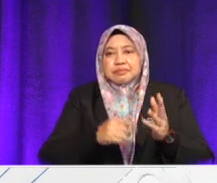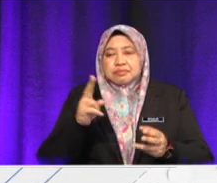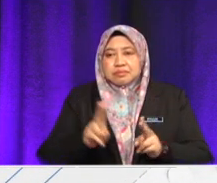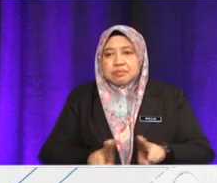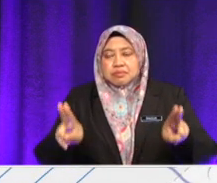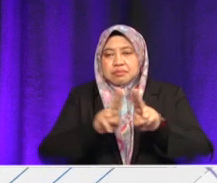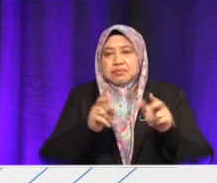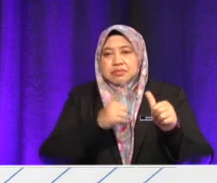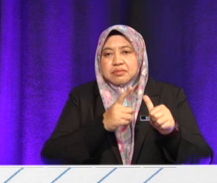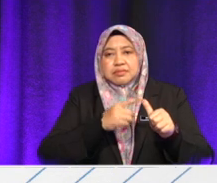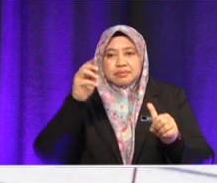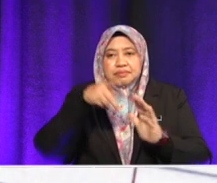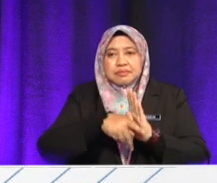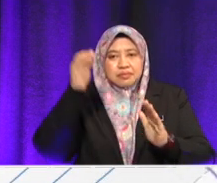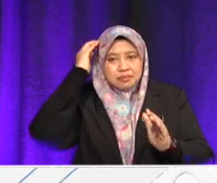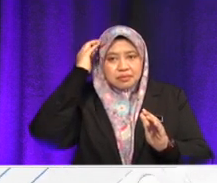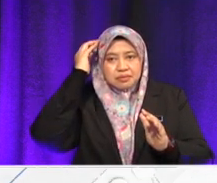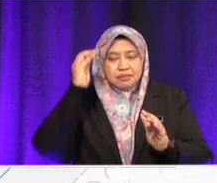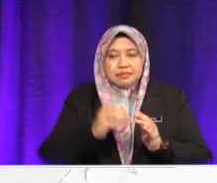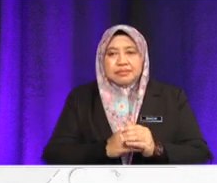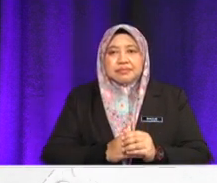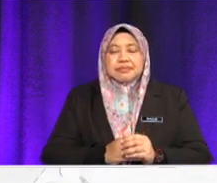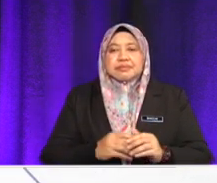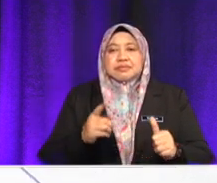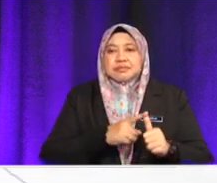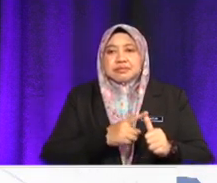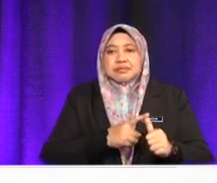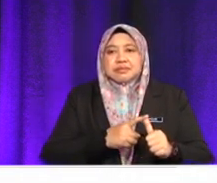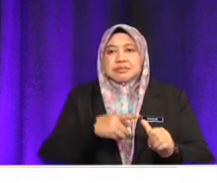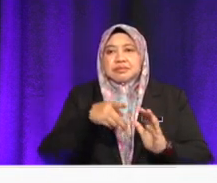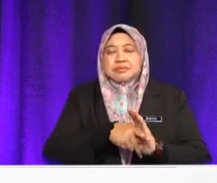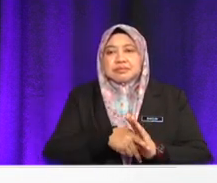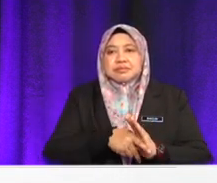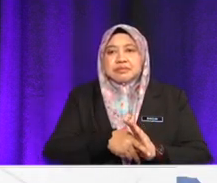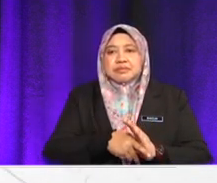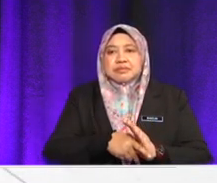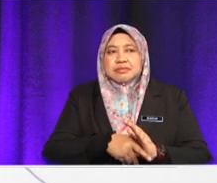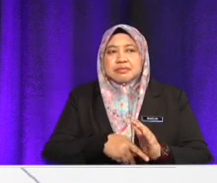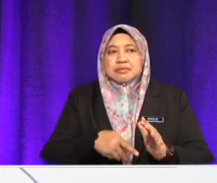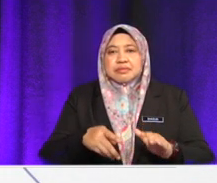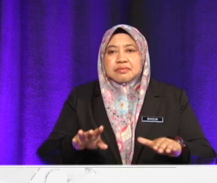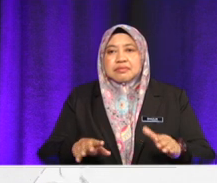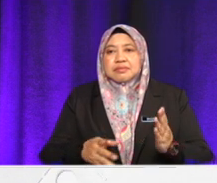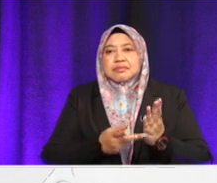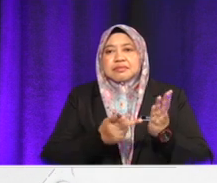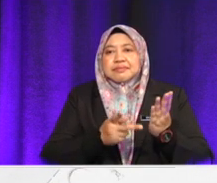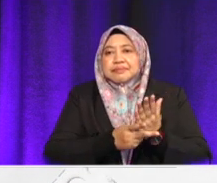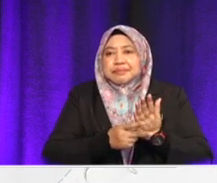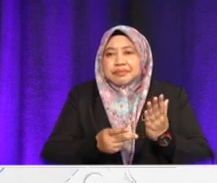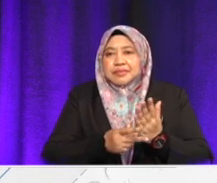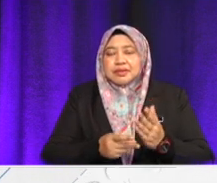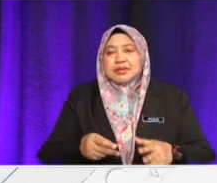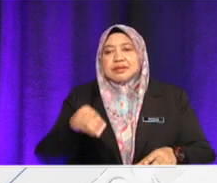Eh guru perlu membuat pertimbangan berdasarkan dengan izin konten ataupun kandungan sesuatu mata pelajaran